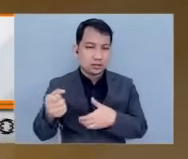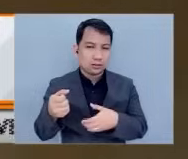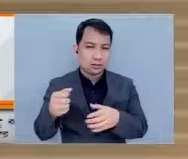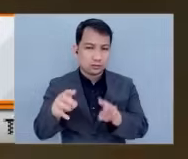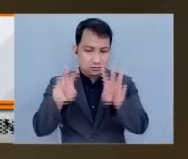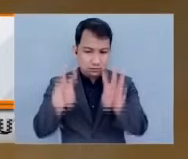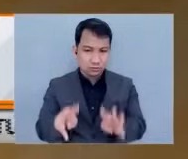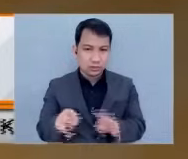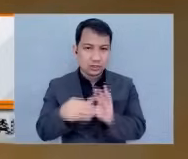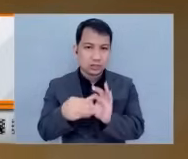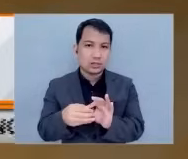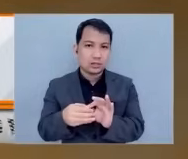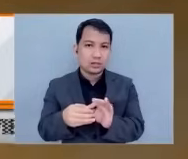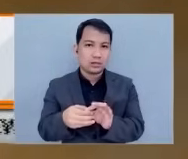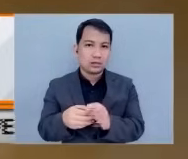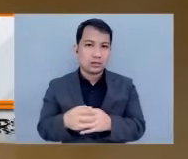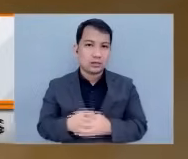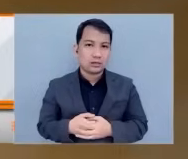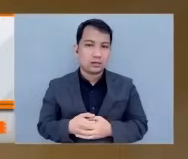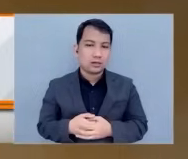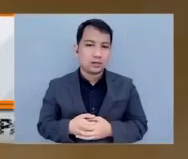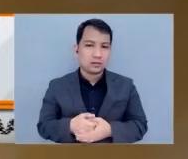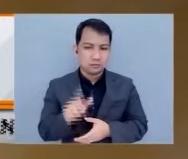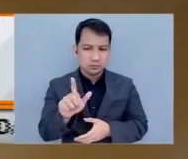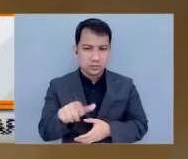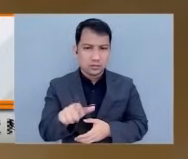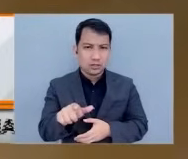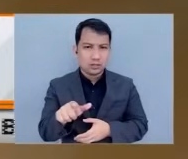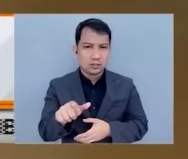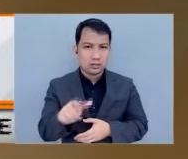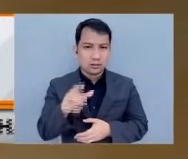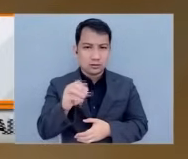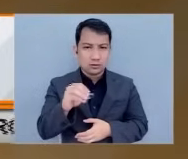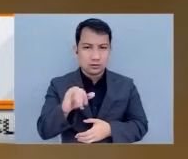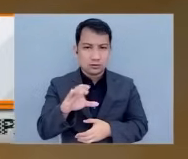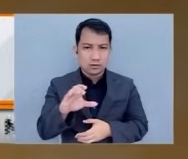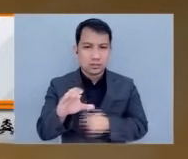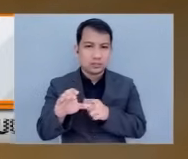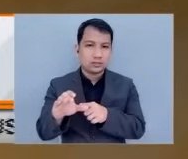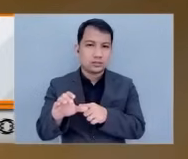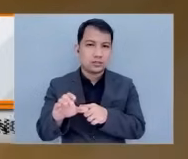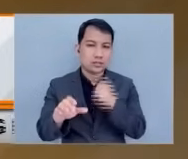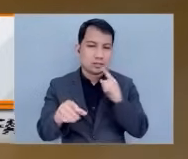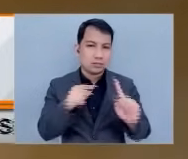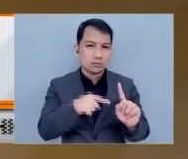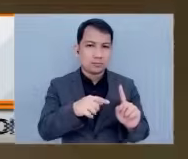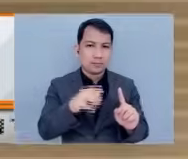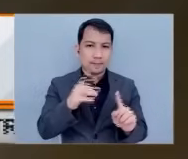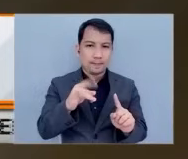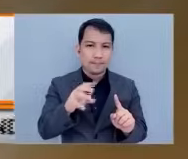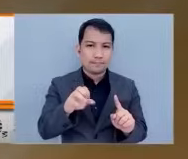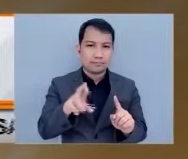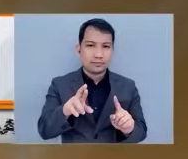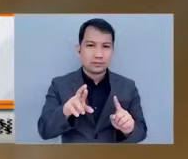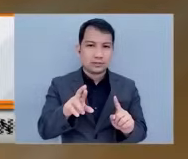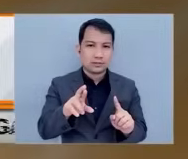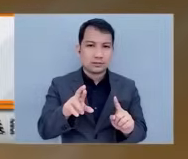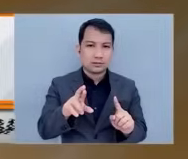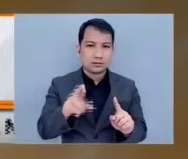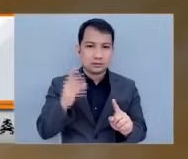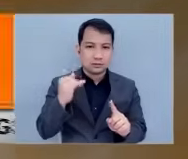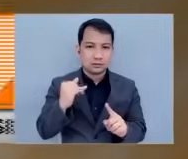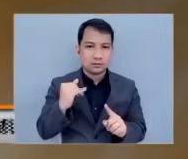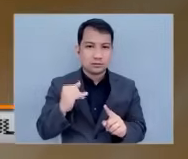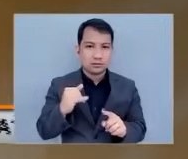park. Maya-maya'y umalis ang OIC ng mga sekyo na kinilalang si Demetrio Bersano. Oh, yan ha, tinatakot pa